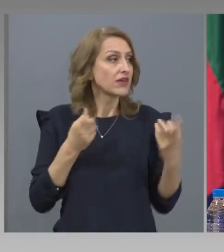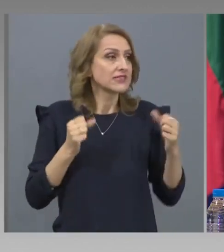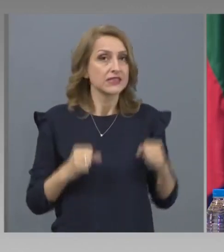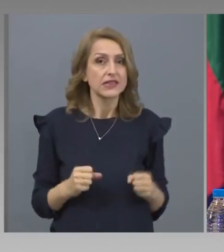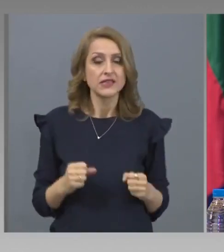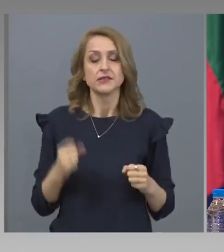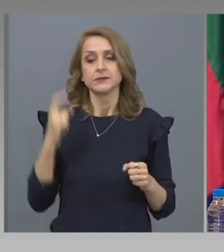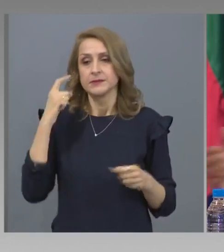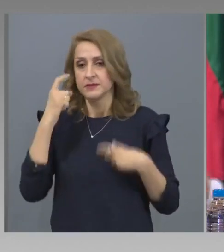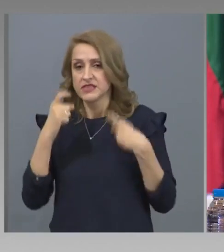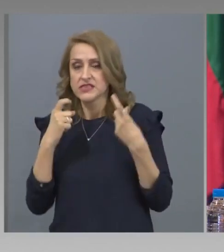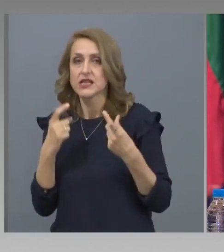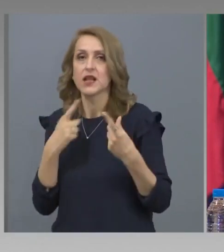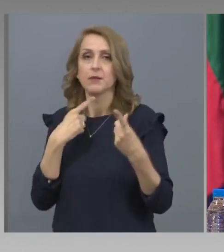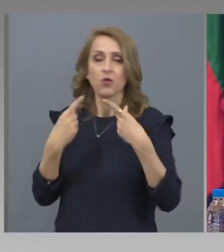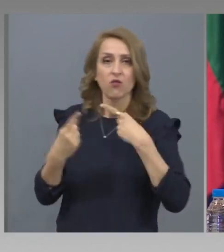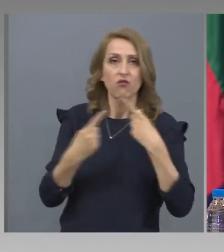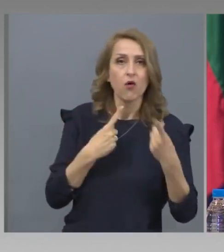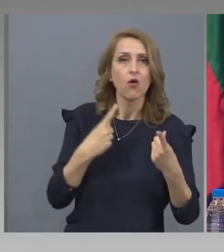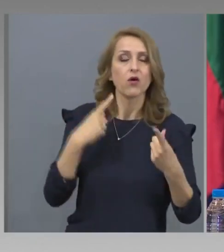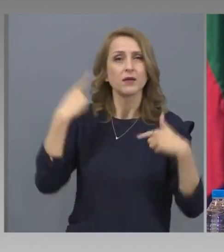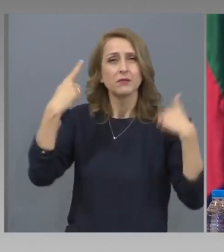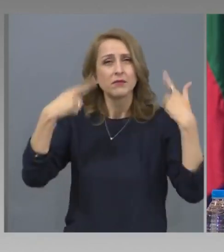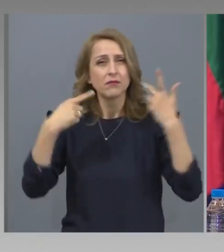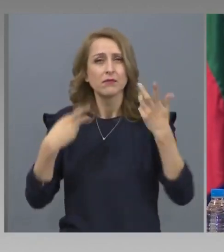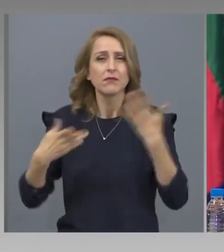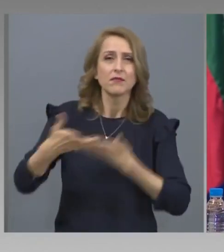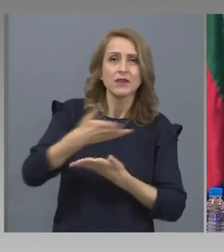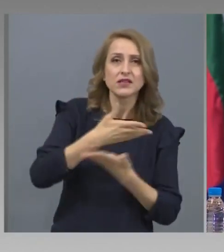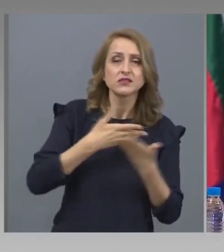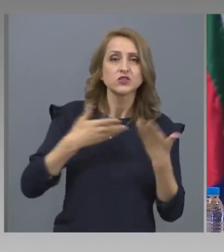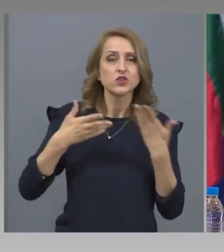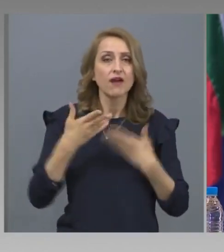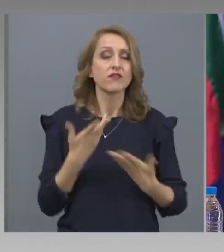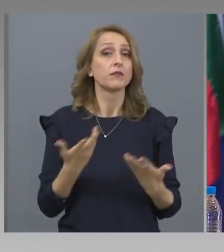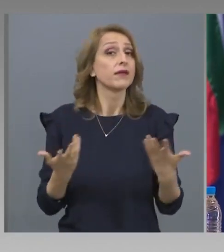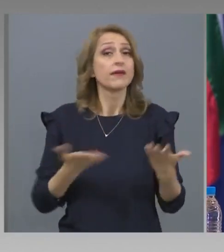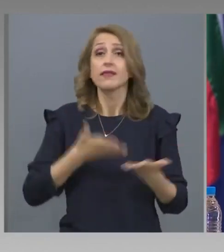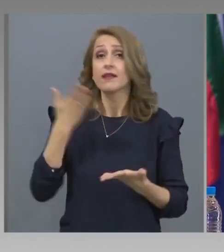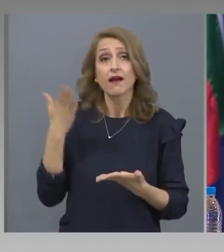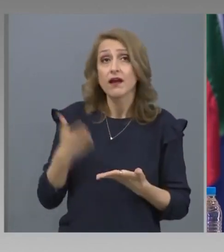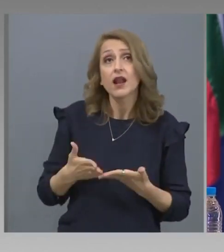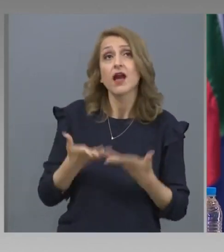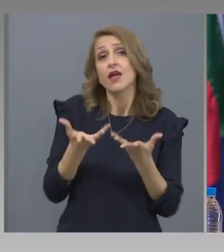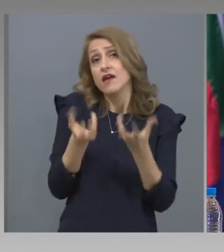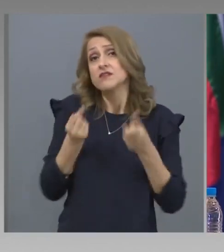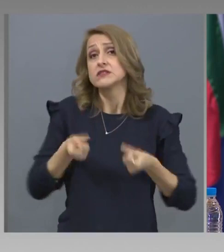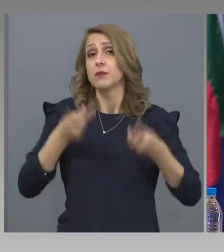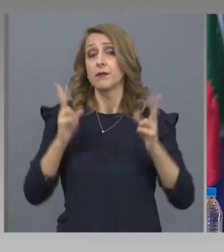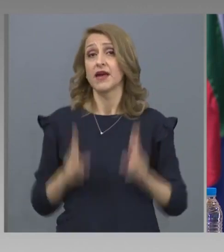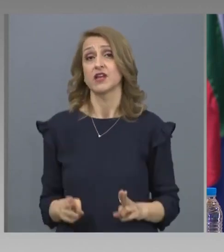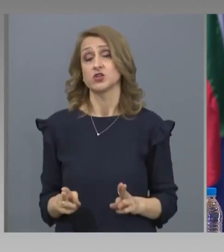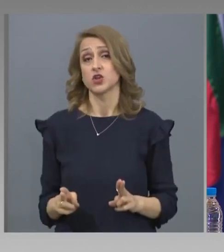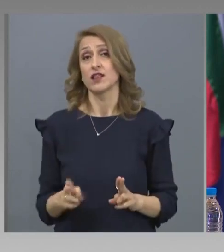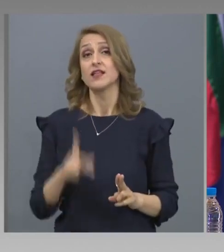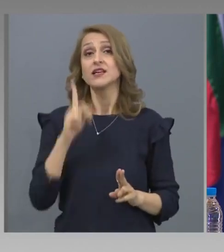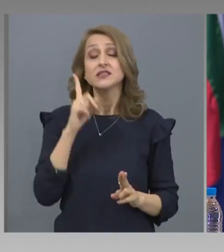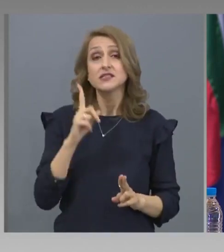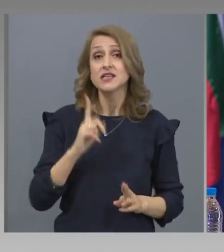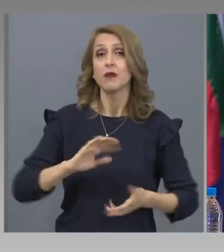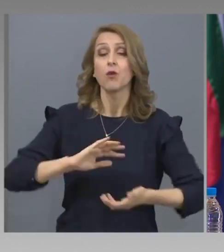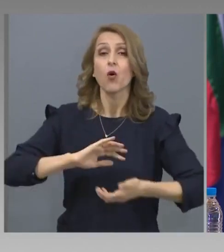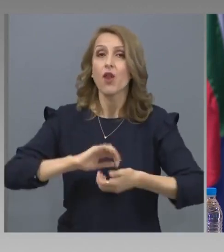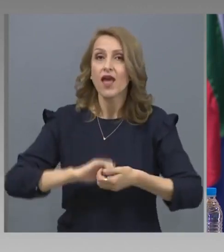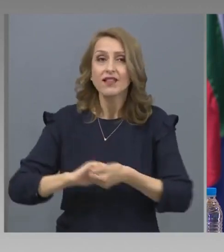вирусолози, епидемиолози, хирурзи и накрая взимаме дадено решение. Само